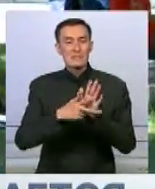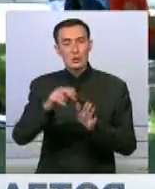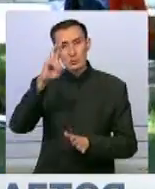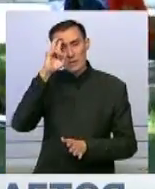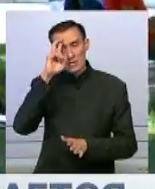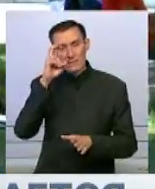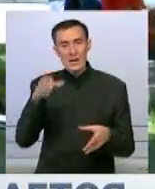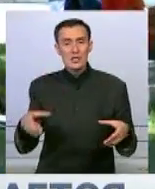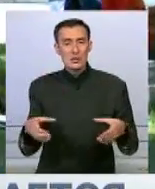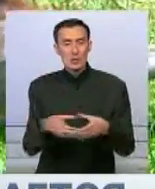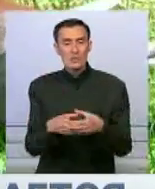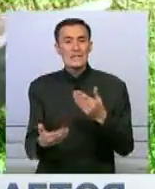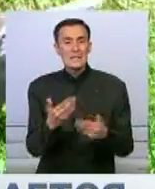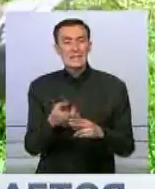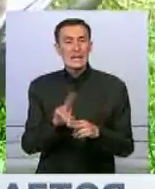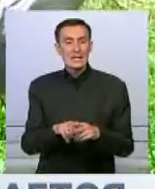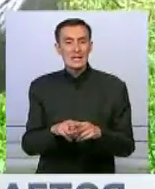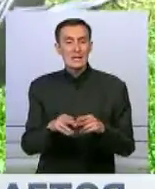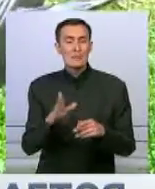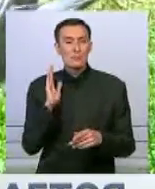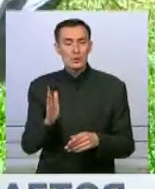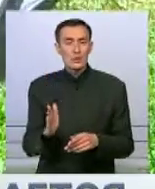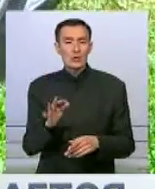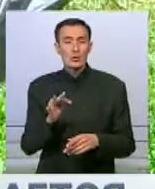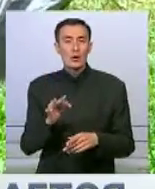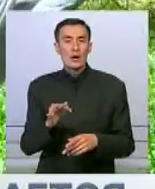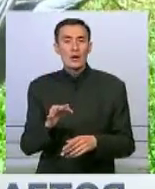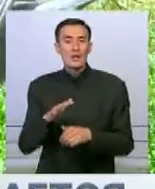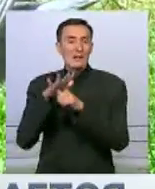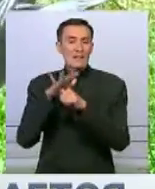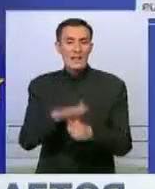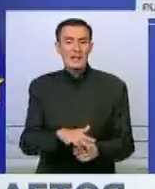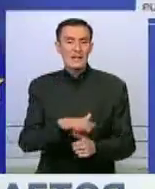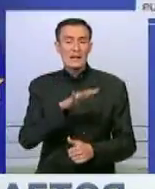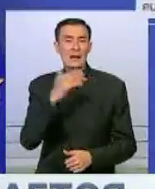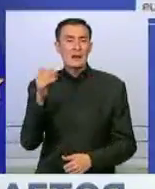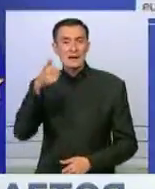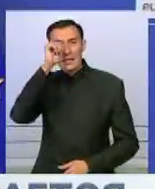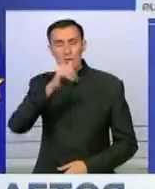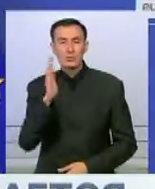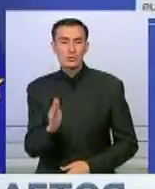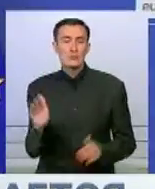блока. Если это произойдет, то давление на Афины станет еще меньше.